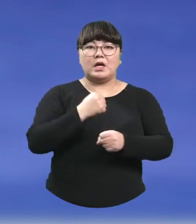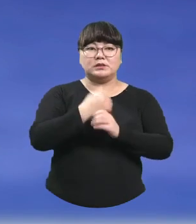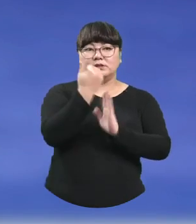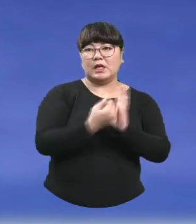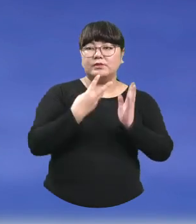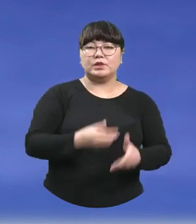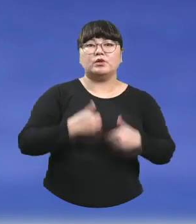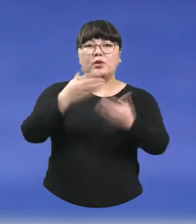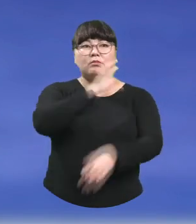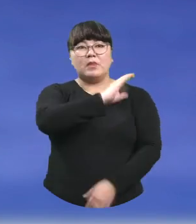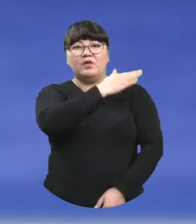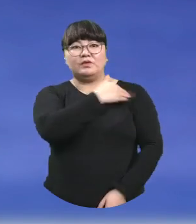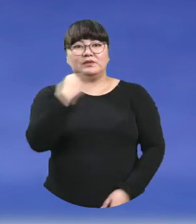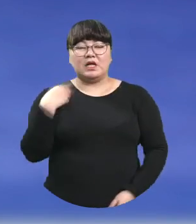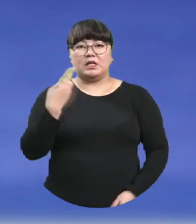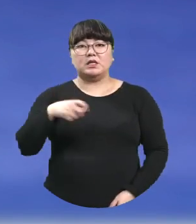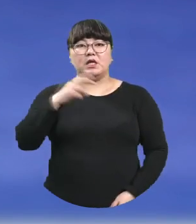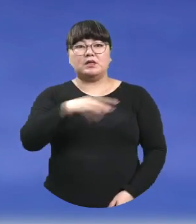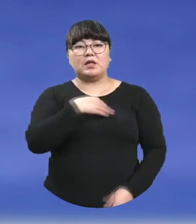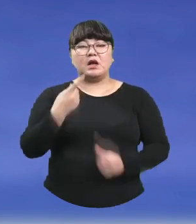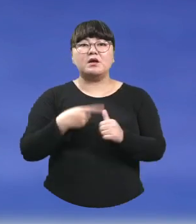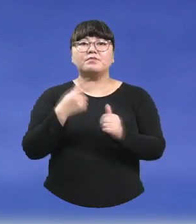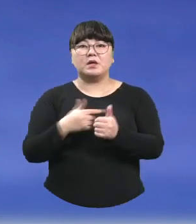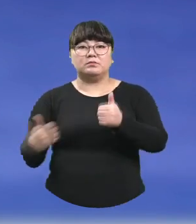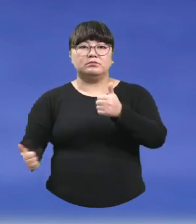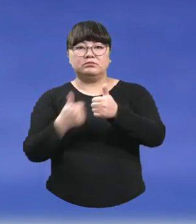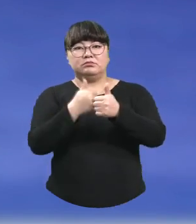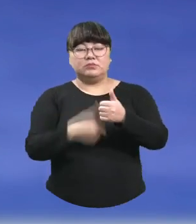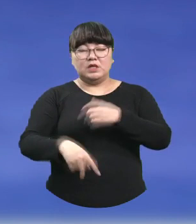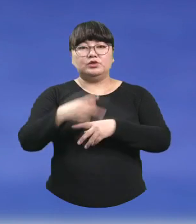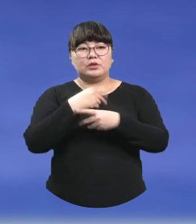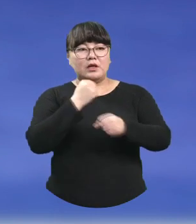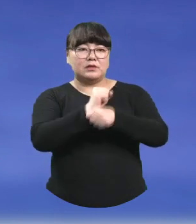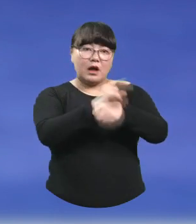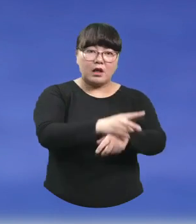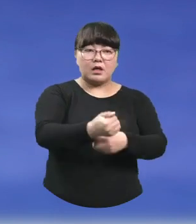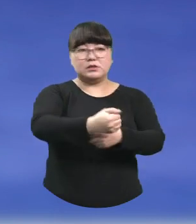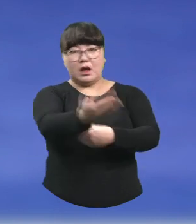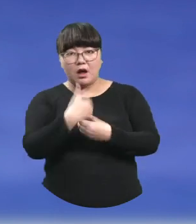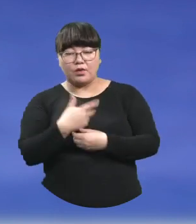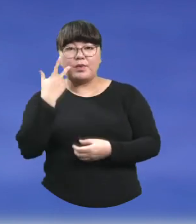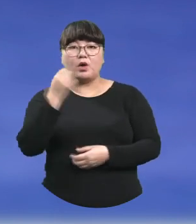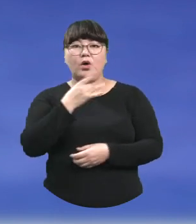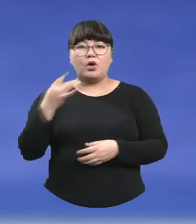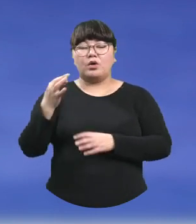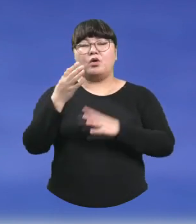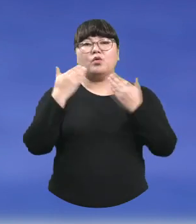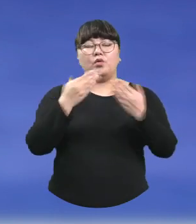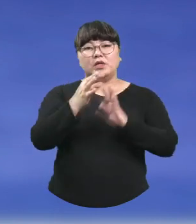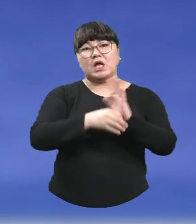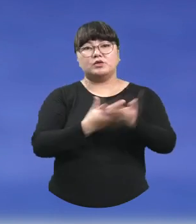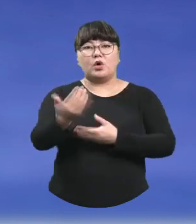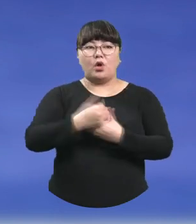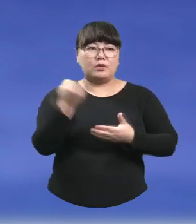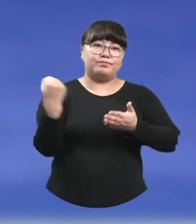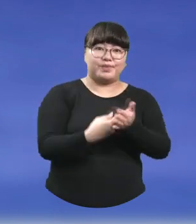хариуцсан тайлгнадаг байгууллагын дарга дэд даргаыг томилох, чөлөөлөх санал гаргаж байнгын хорооны болон нэгдсэн хурлаанаар хилцүүлэх гэж